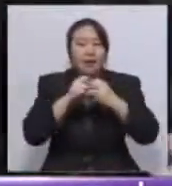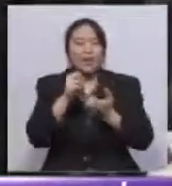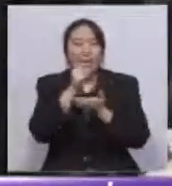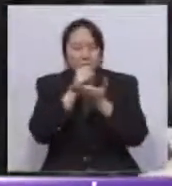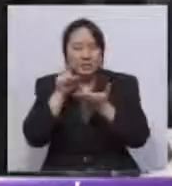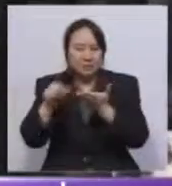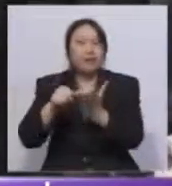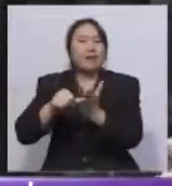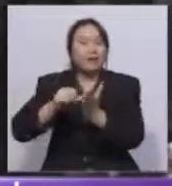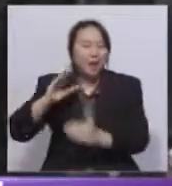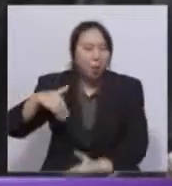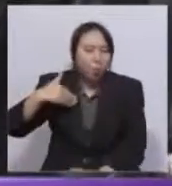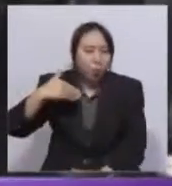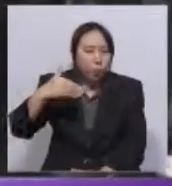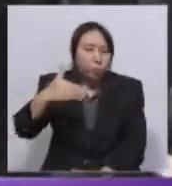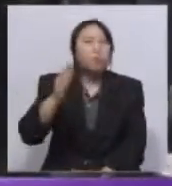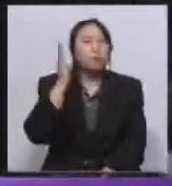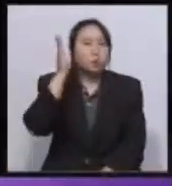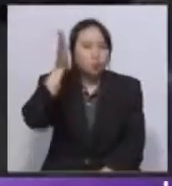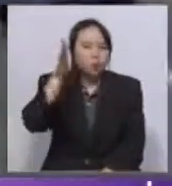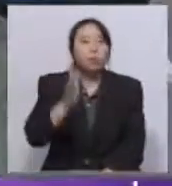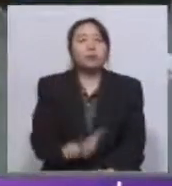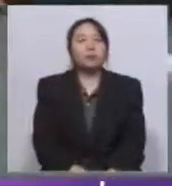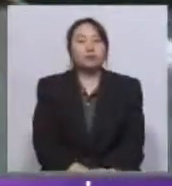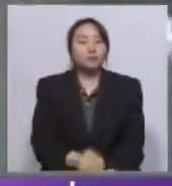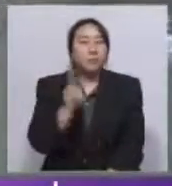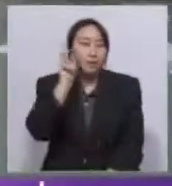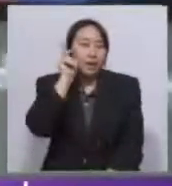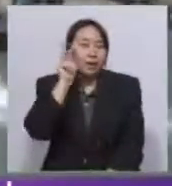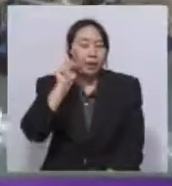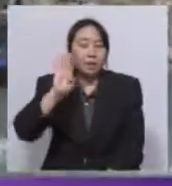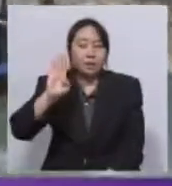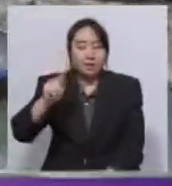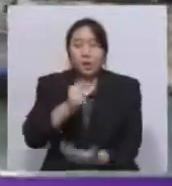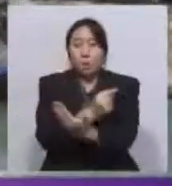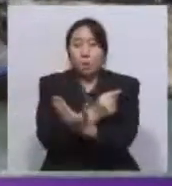าเสพติดต่อไปในอนาคตทีมข่าว NBT ภูเก็ตรายงาน